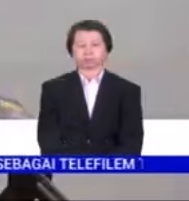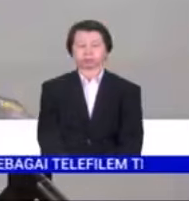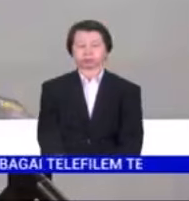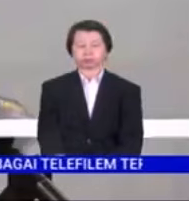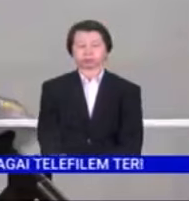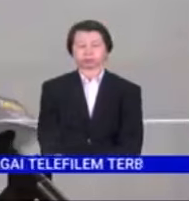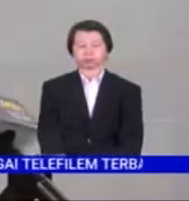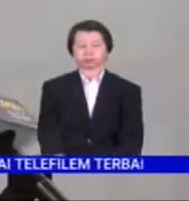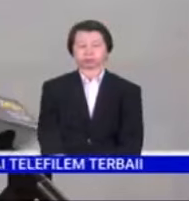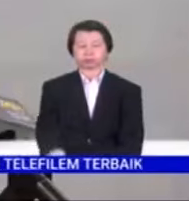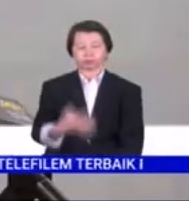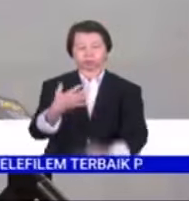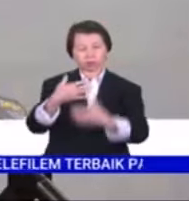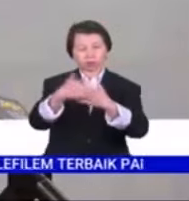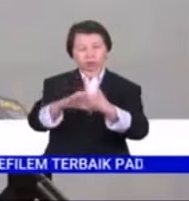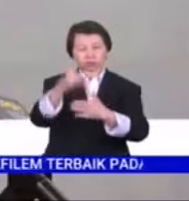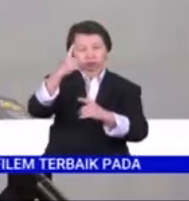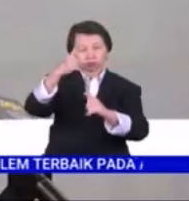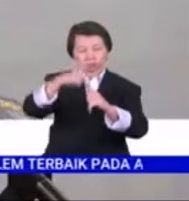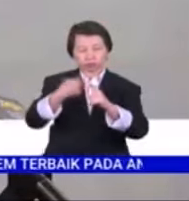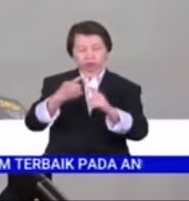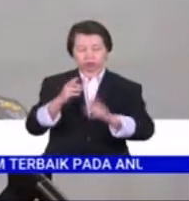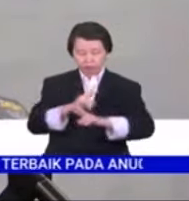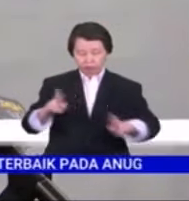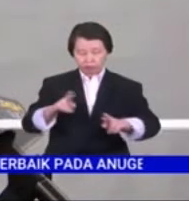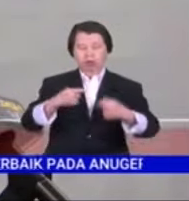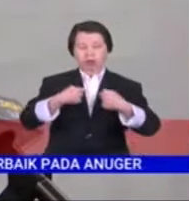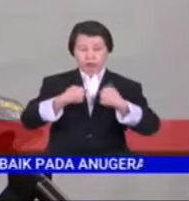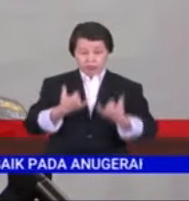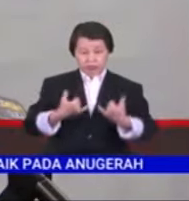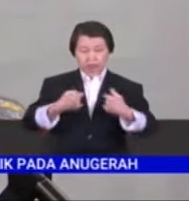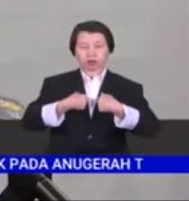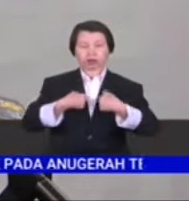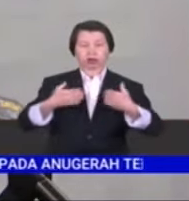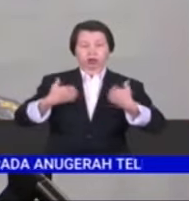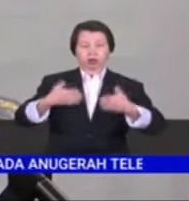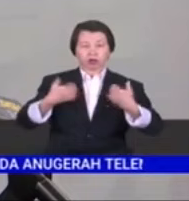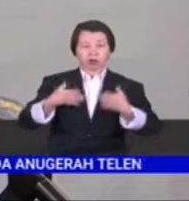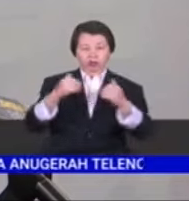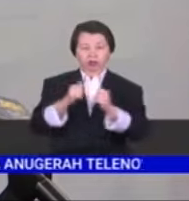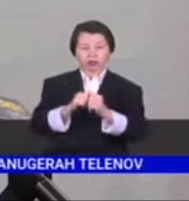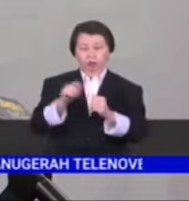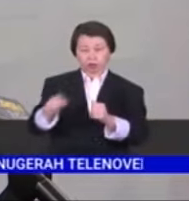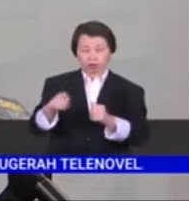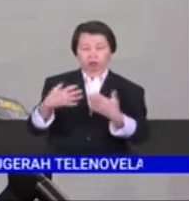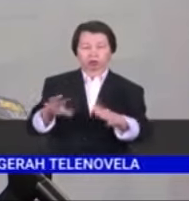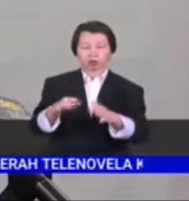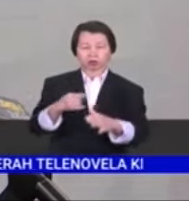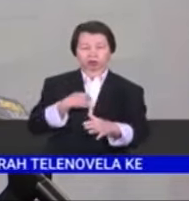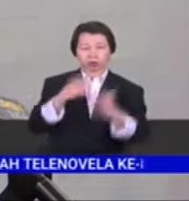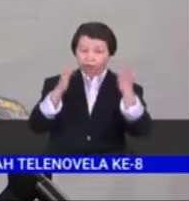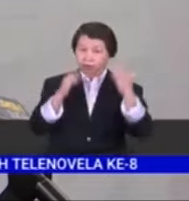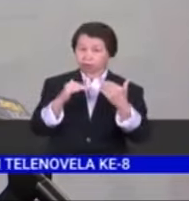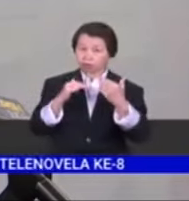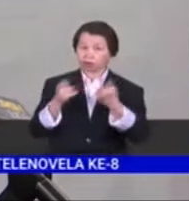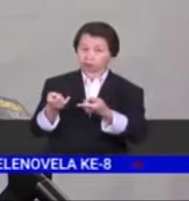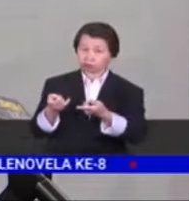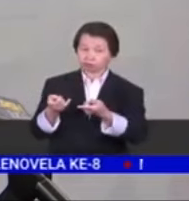For now, after one month's preparation, I'm happy with this is something what we were expecting